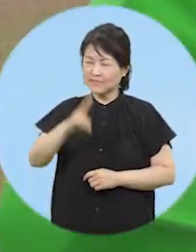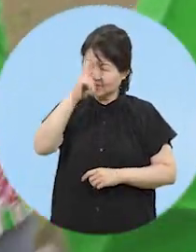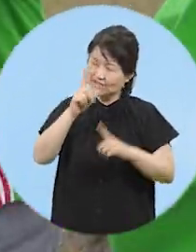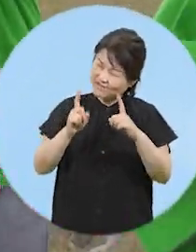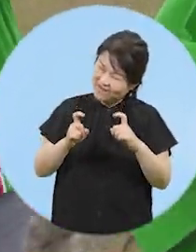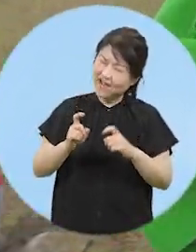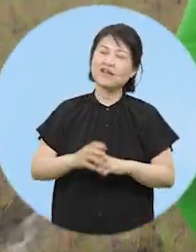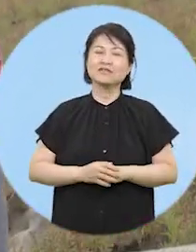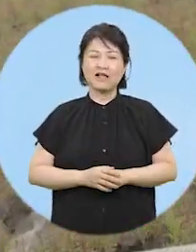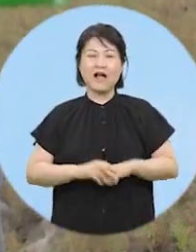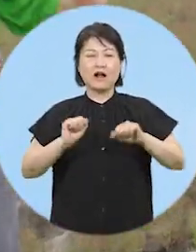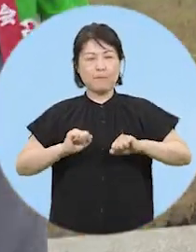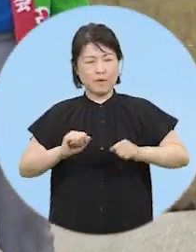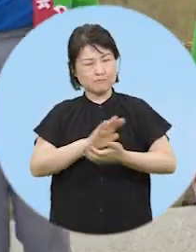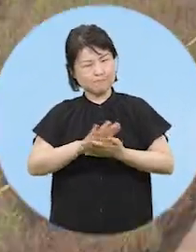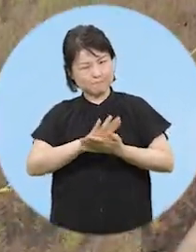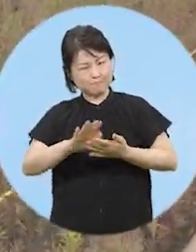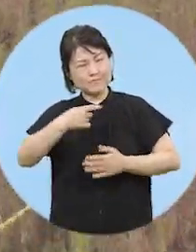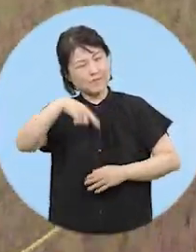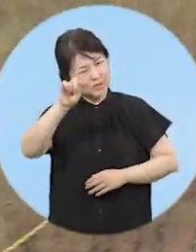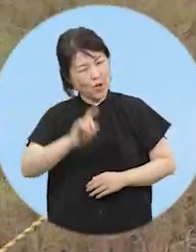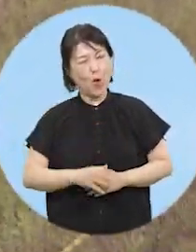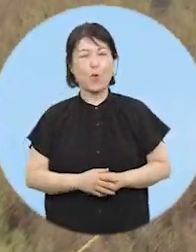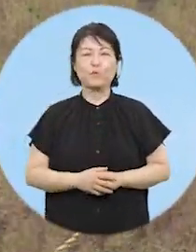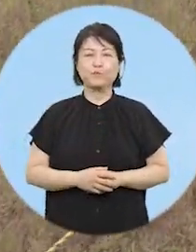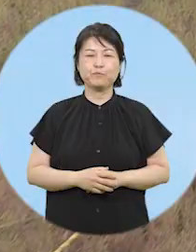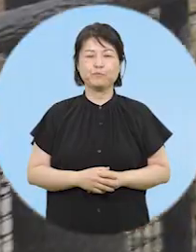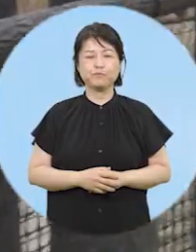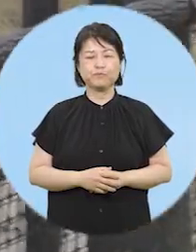じゃあ頑張りましょう、今日はまた、はい、